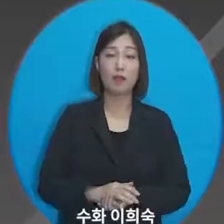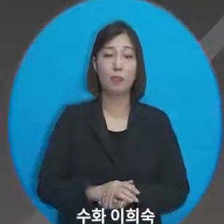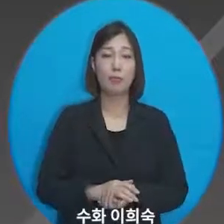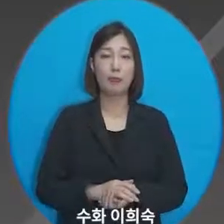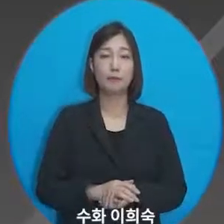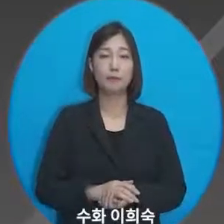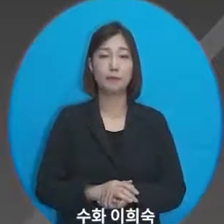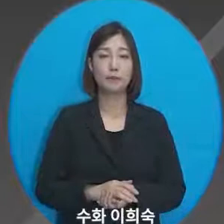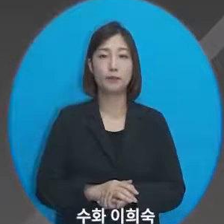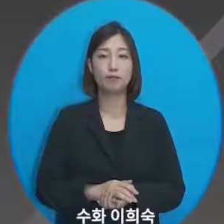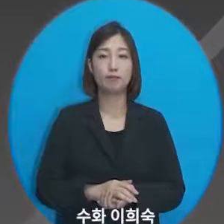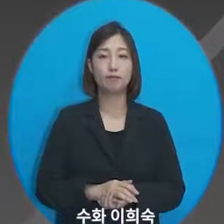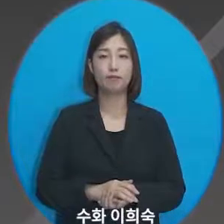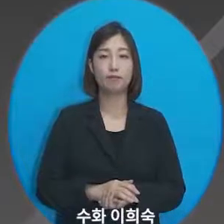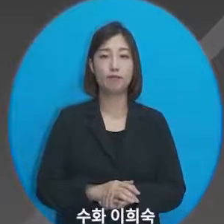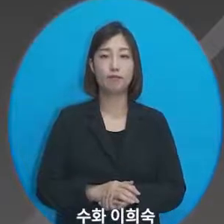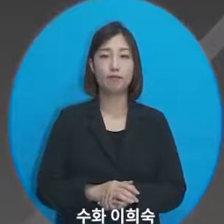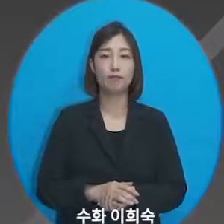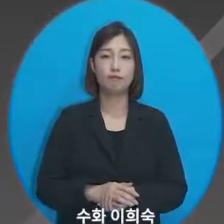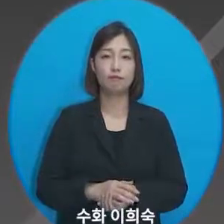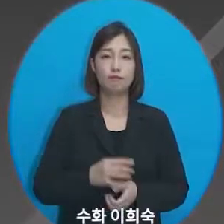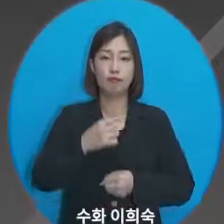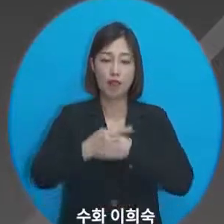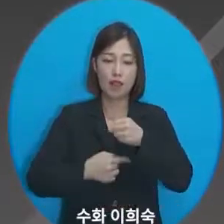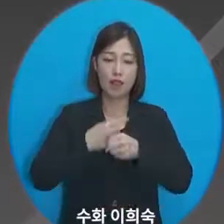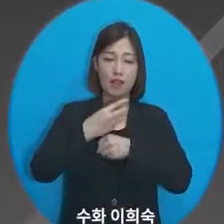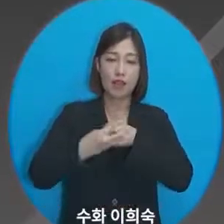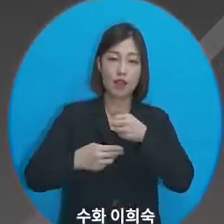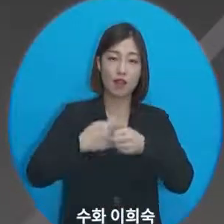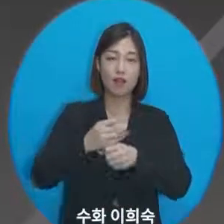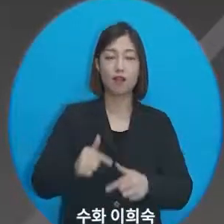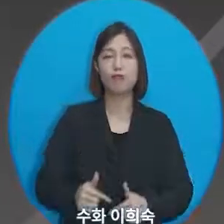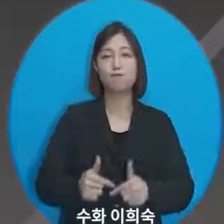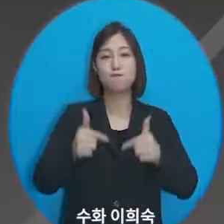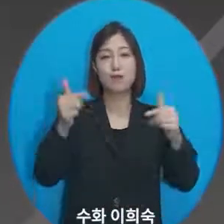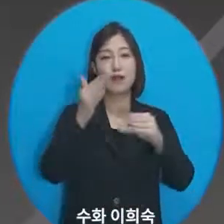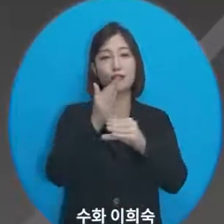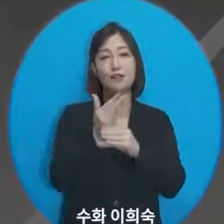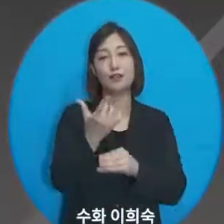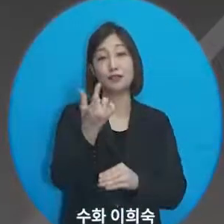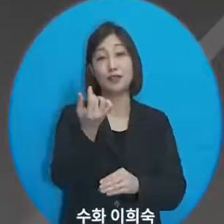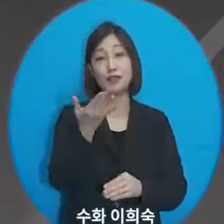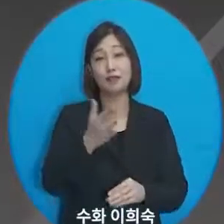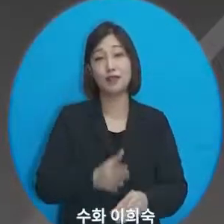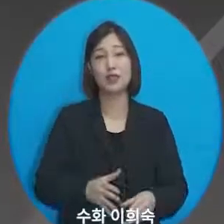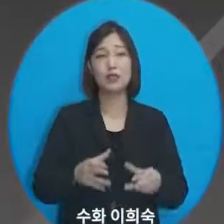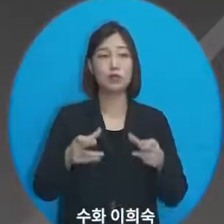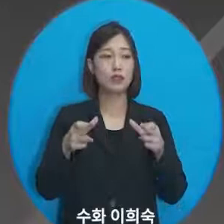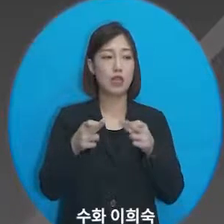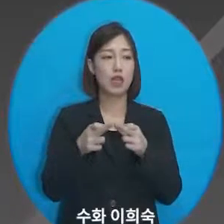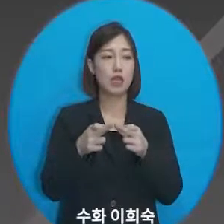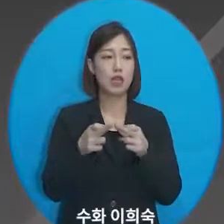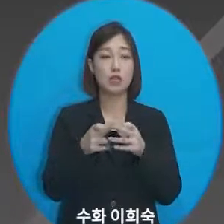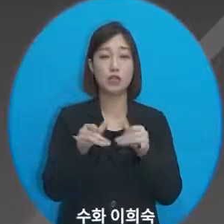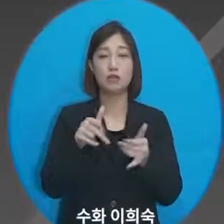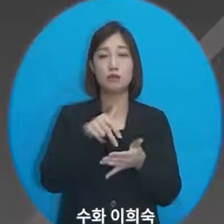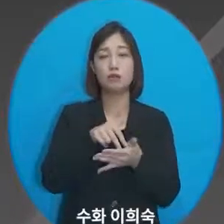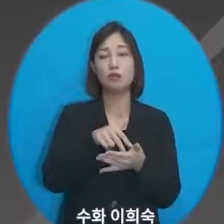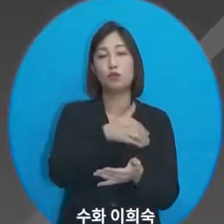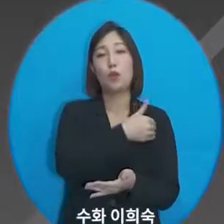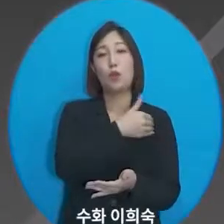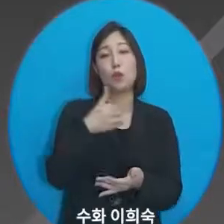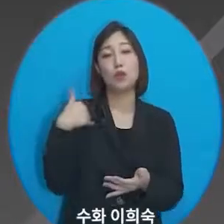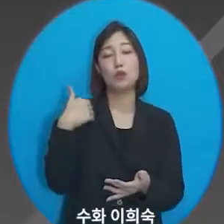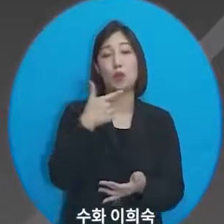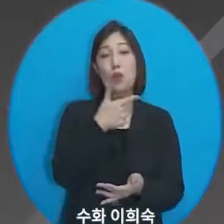이것도 해를 거듭할수록 어떤 늘어나고 있지만 또 장애인들의 만족도가 늘어나고 있지만 여기서 보는